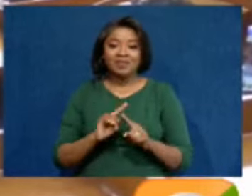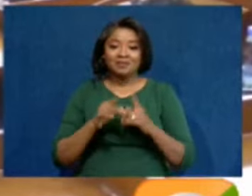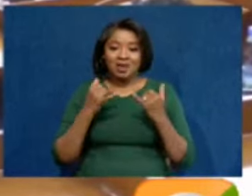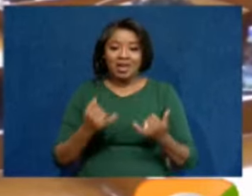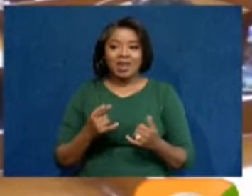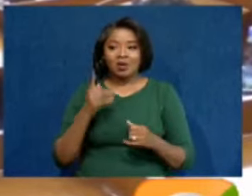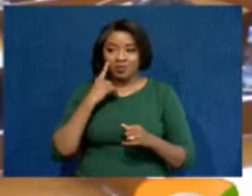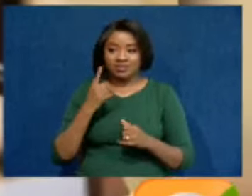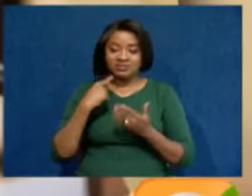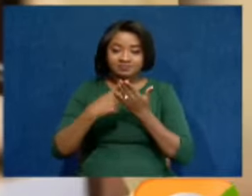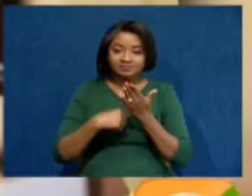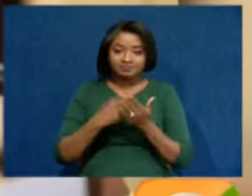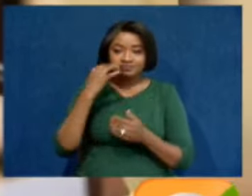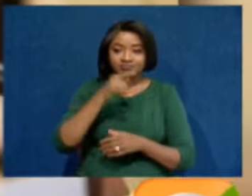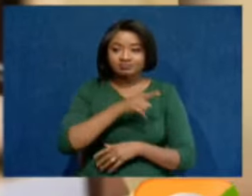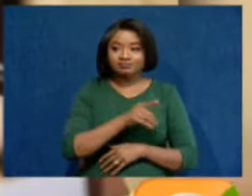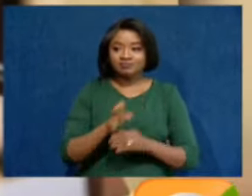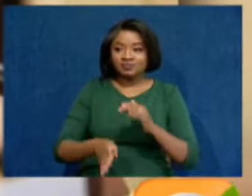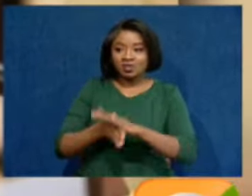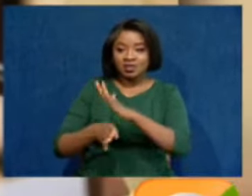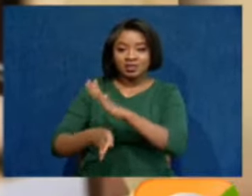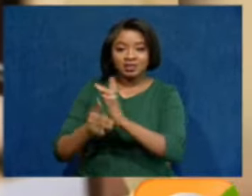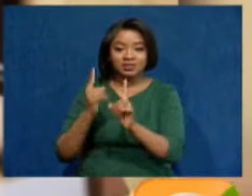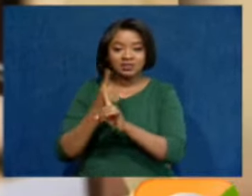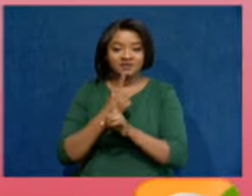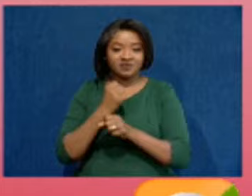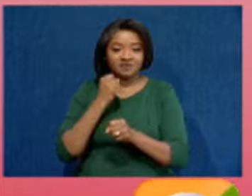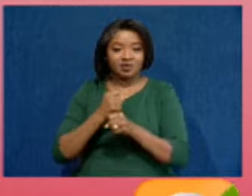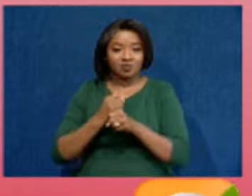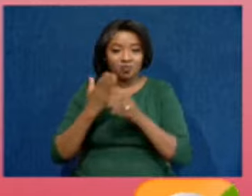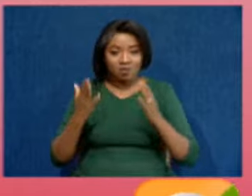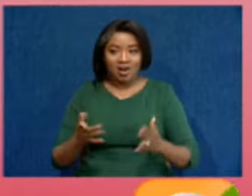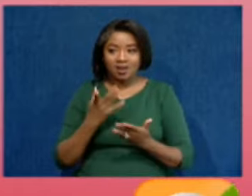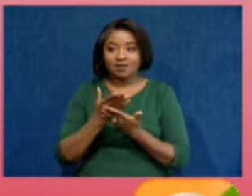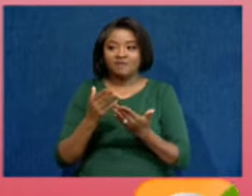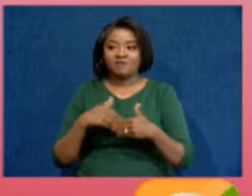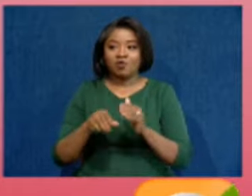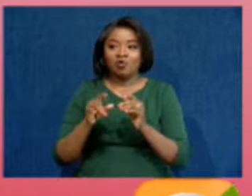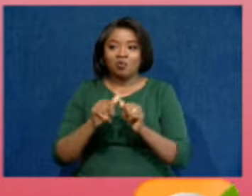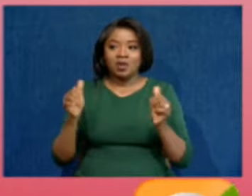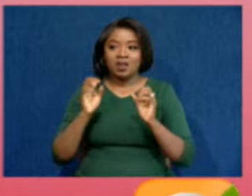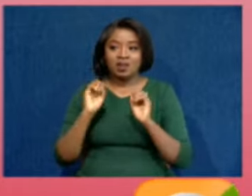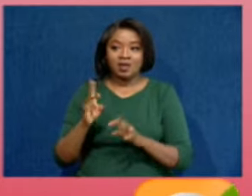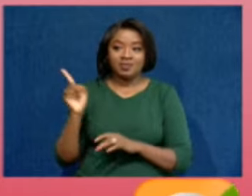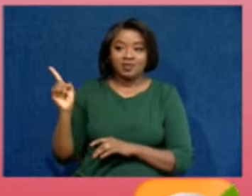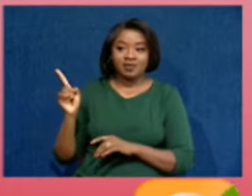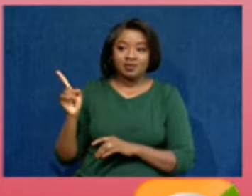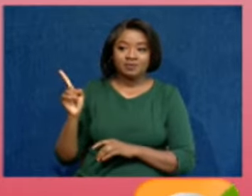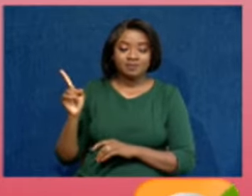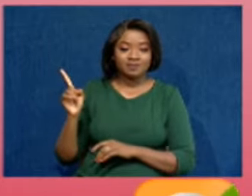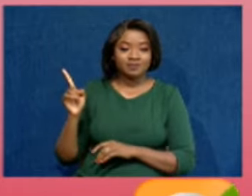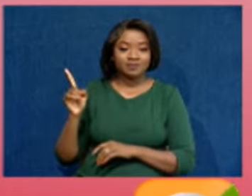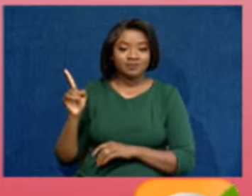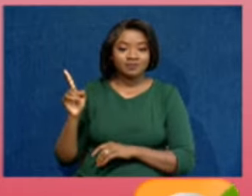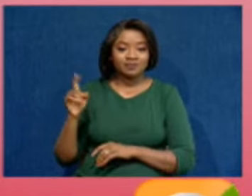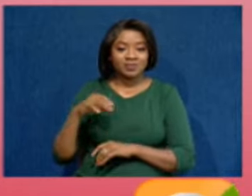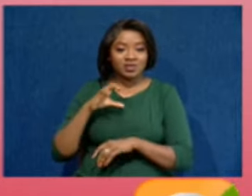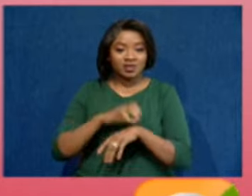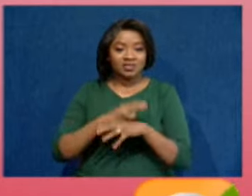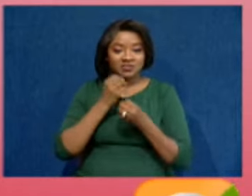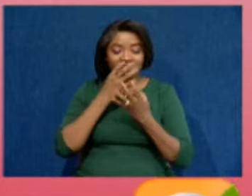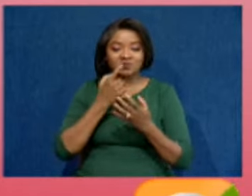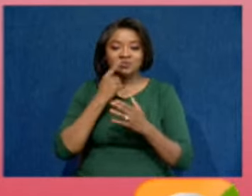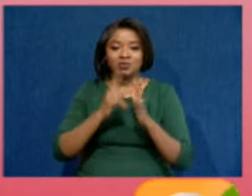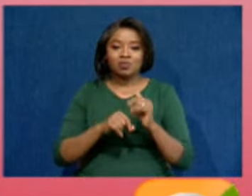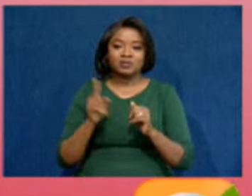yake na kuwafurusha baadhi ya wafanyakazi wa kaunti kiholela. Gavana huyo aidha ameonekana kupokea taarifa za kuchunguzwa na maseneta wote